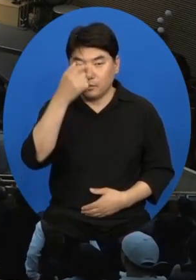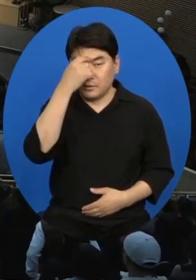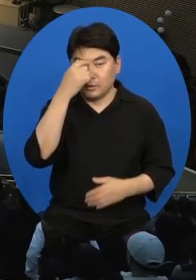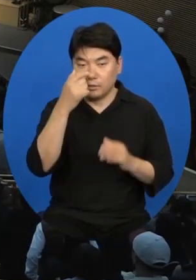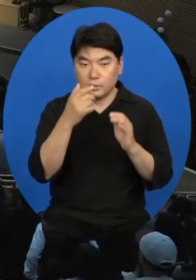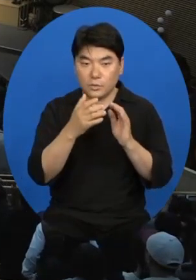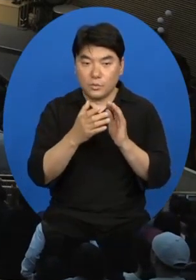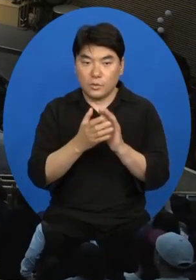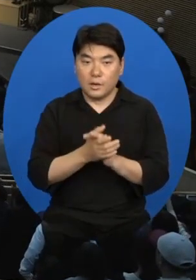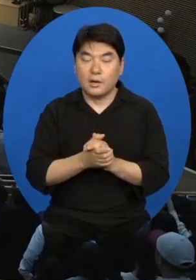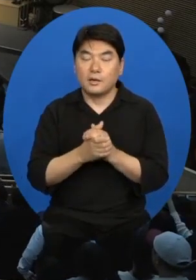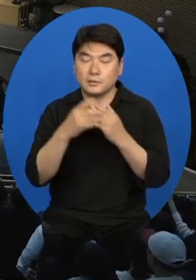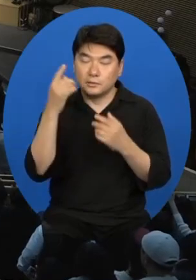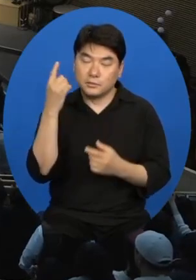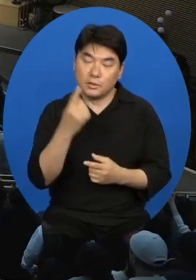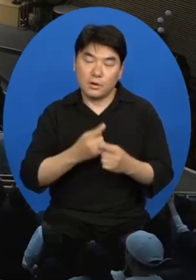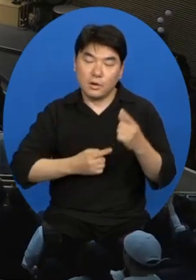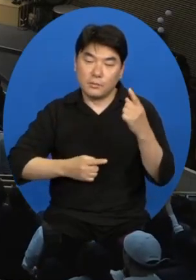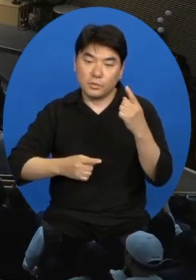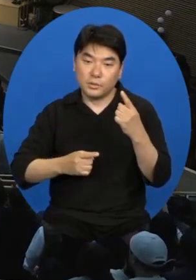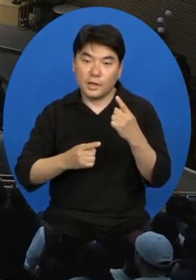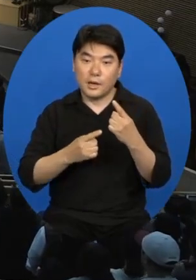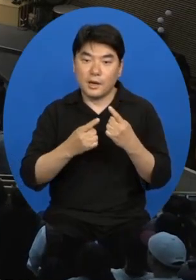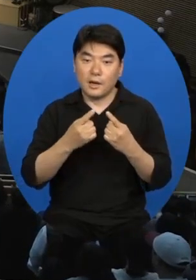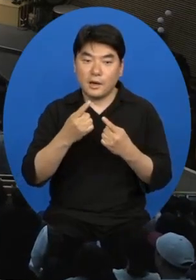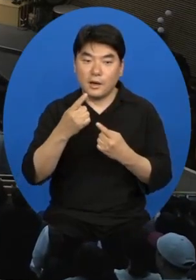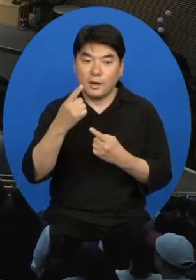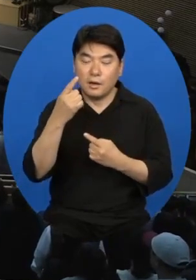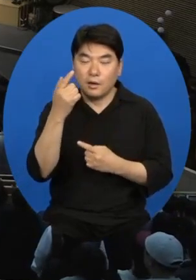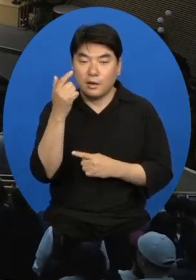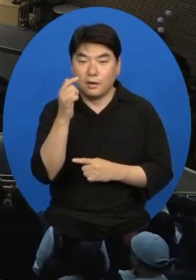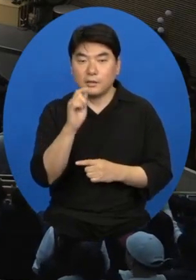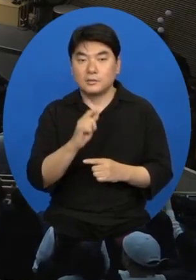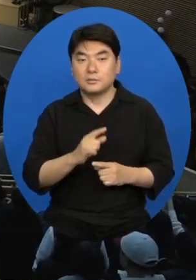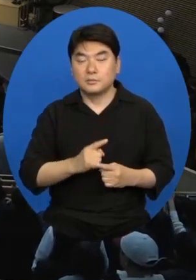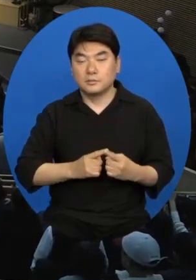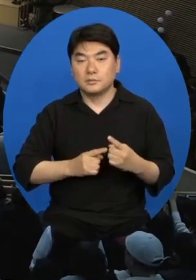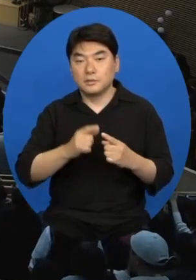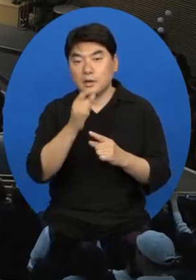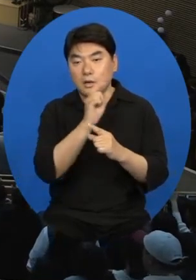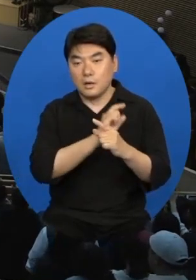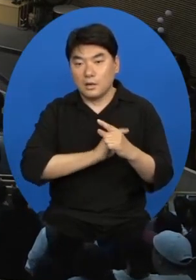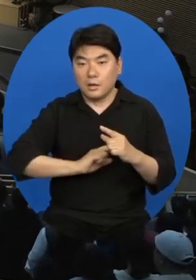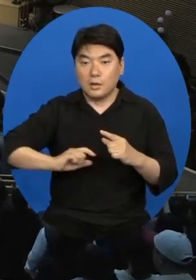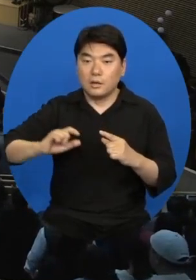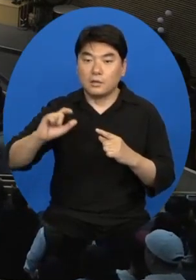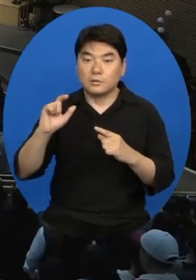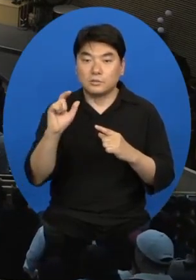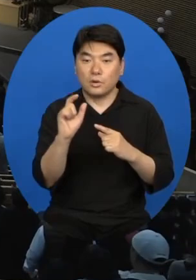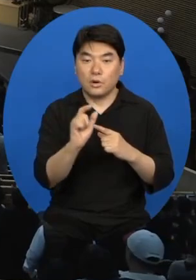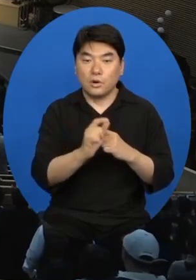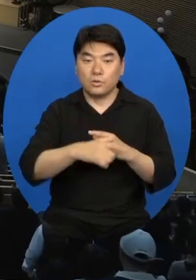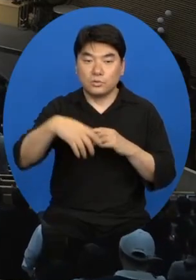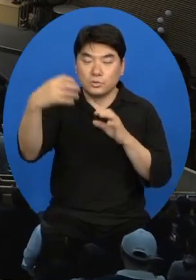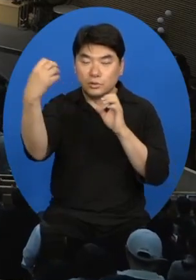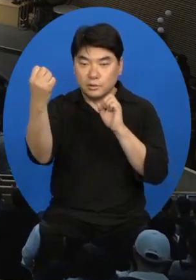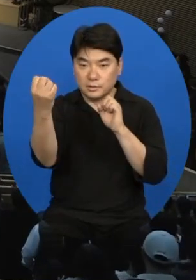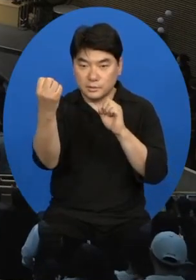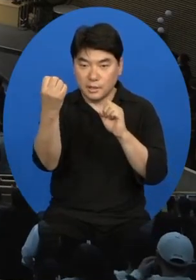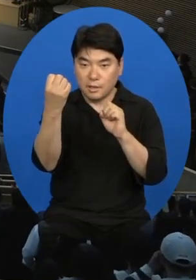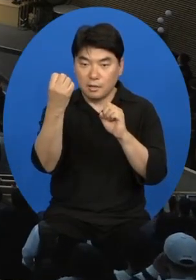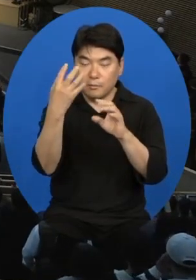나의 기도함은 무엇보다 더욱 응답하실 하나님,